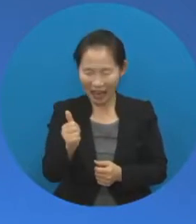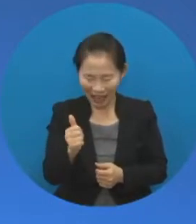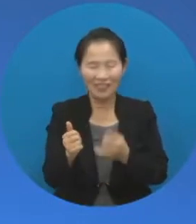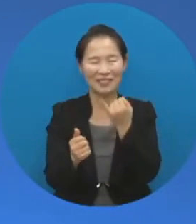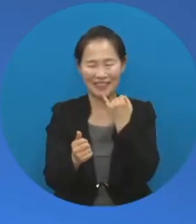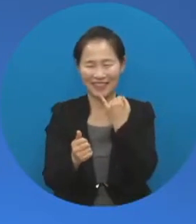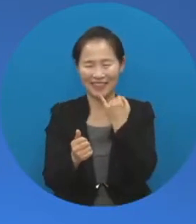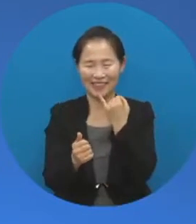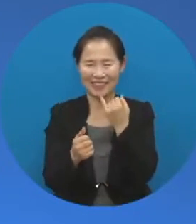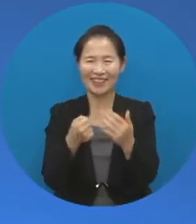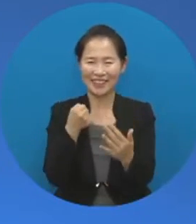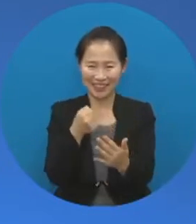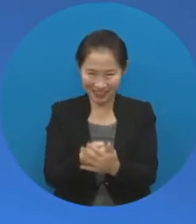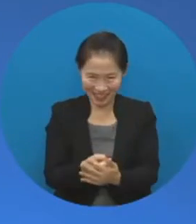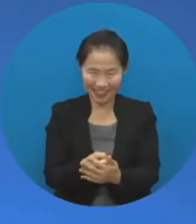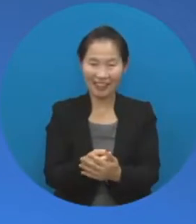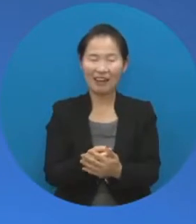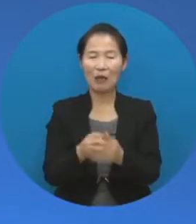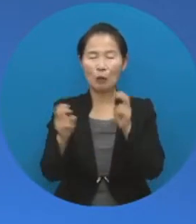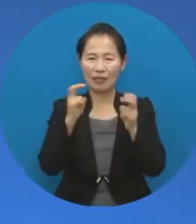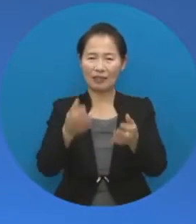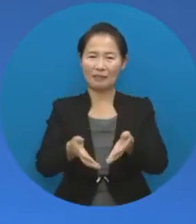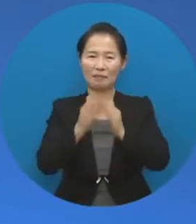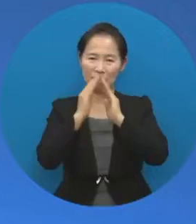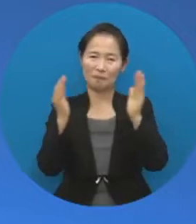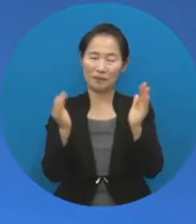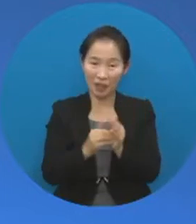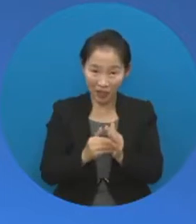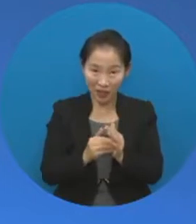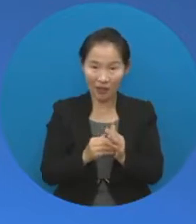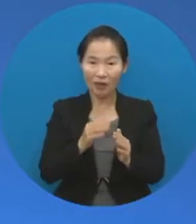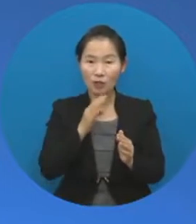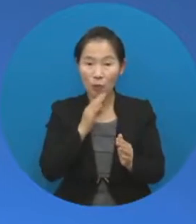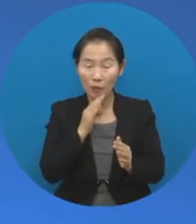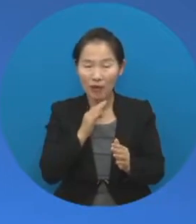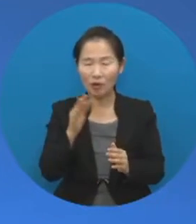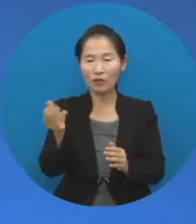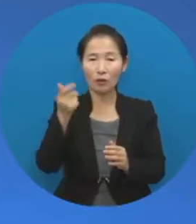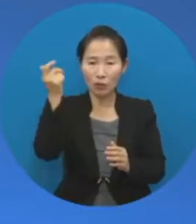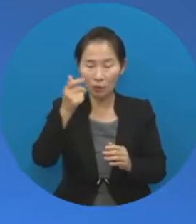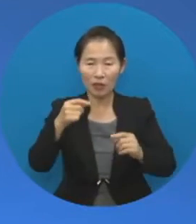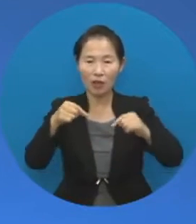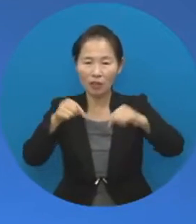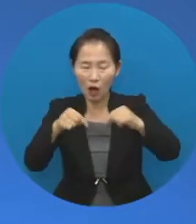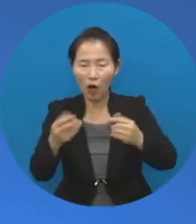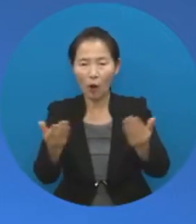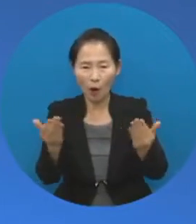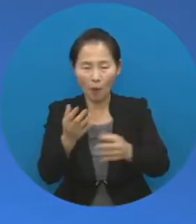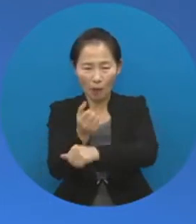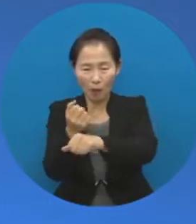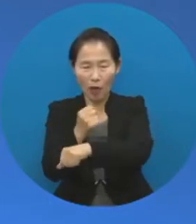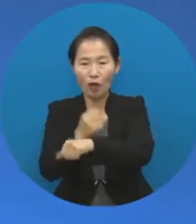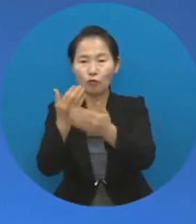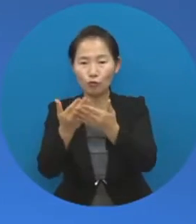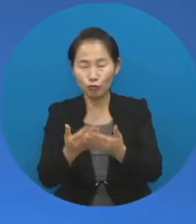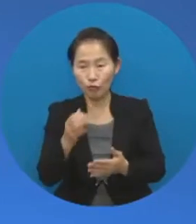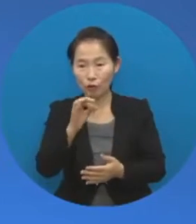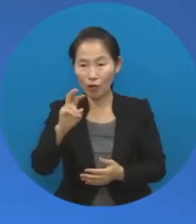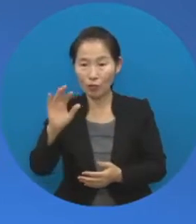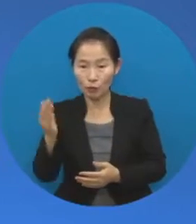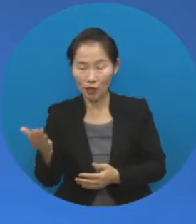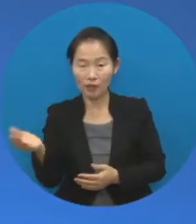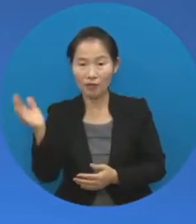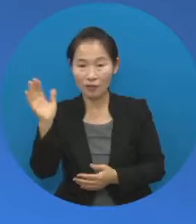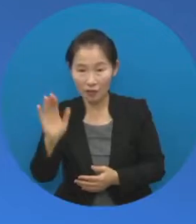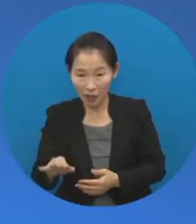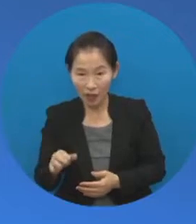그래서 회사를 탁 창업을 했는데 성령님께서 영업을 해주셔야 되잖아요. 그런데 우리 성령님께서 저희